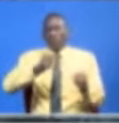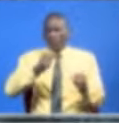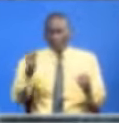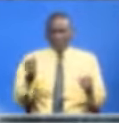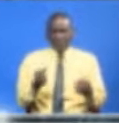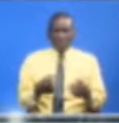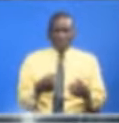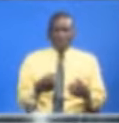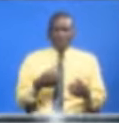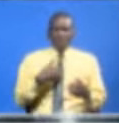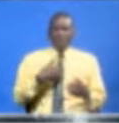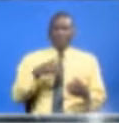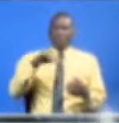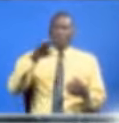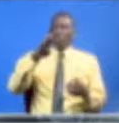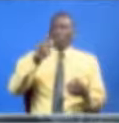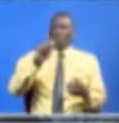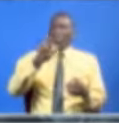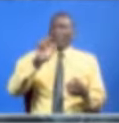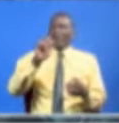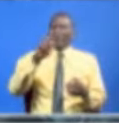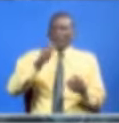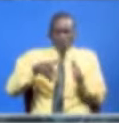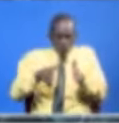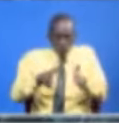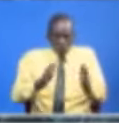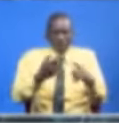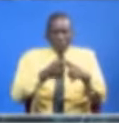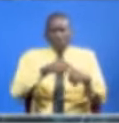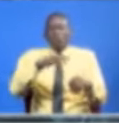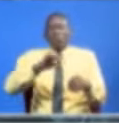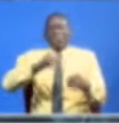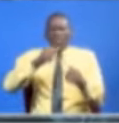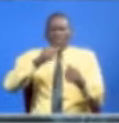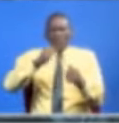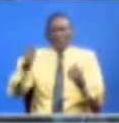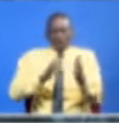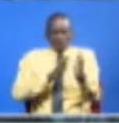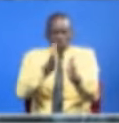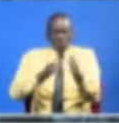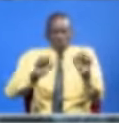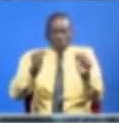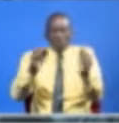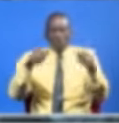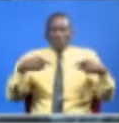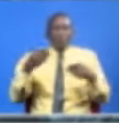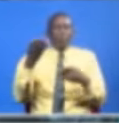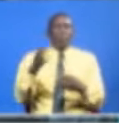Baraka Road, tunateremka hivi twende tuvuke reli ili tuweze kuokoa watu.